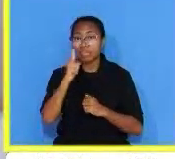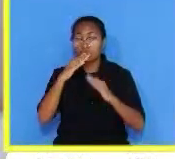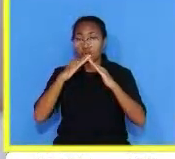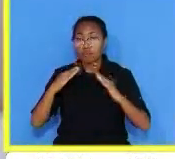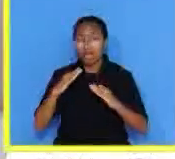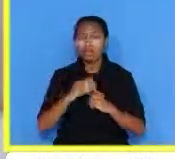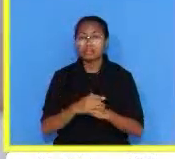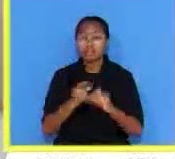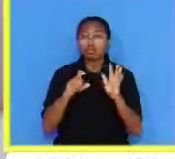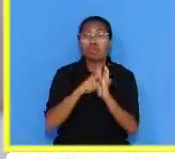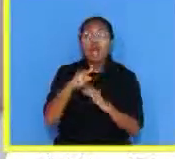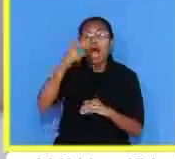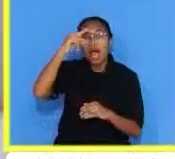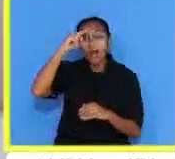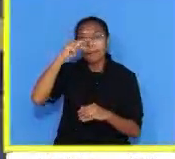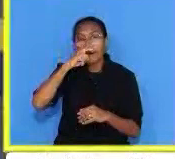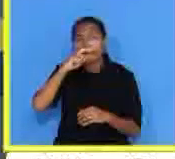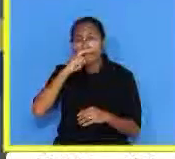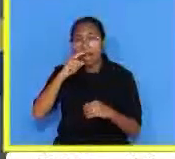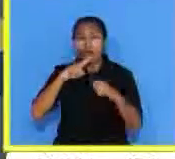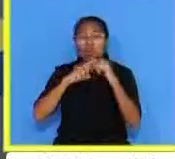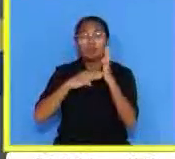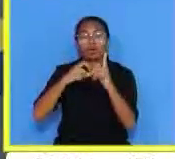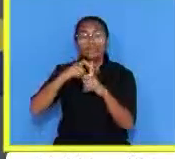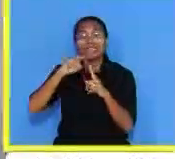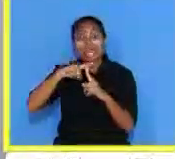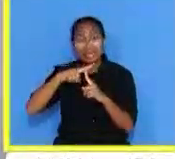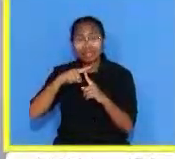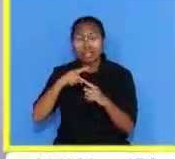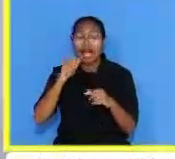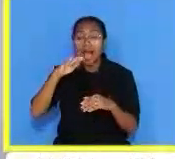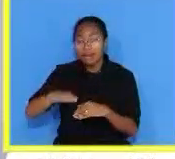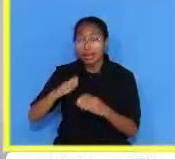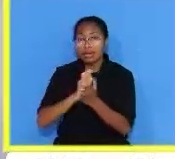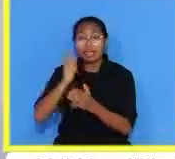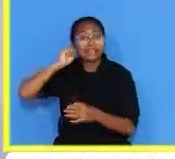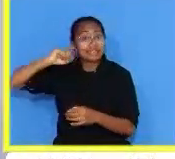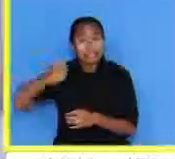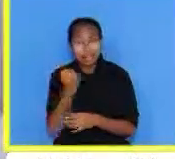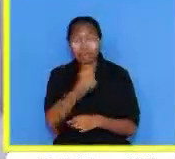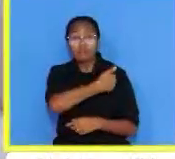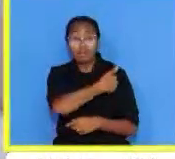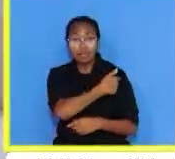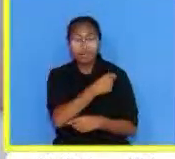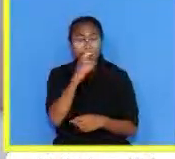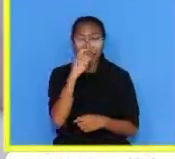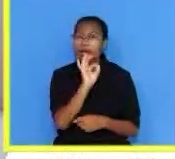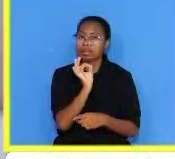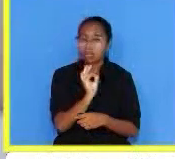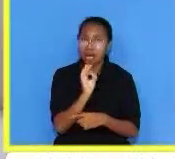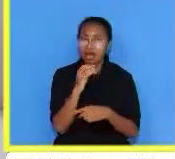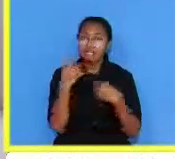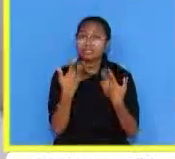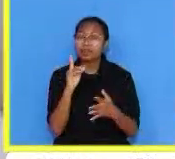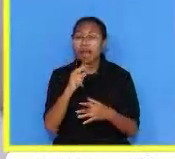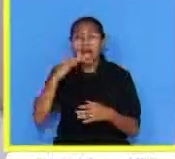misalnya ayahnya penderita komorbid, anak istri divaksin, kemudian si bapak tidak.